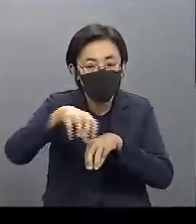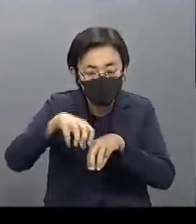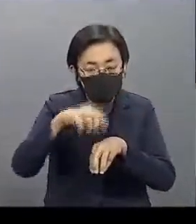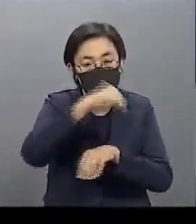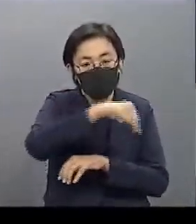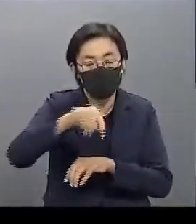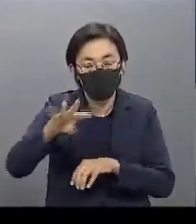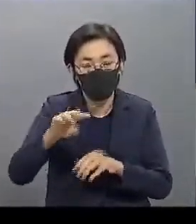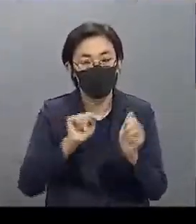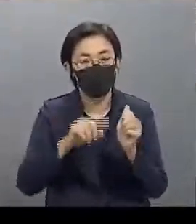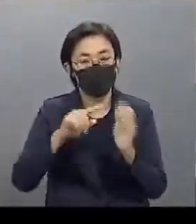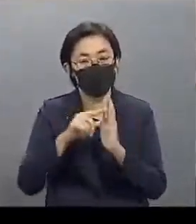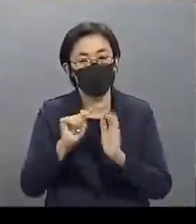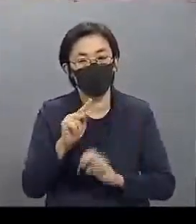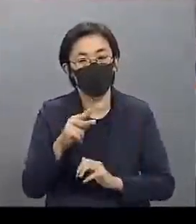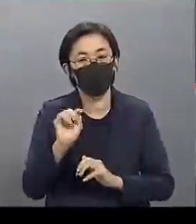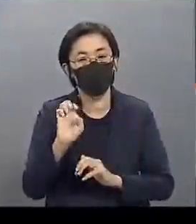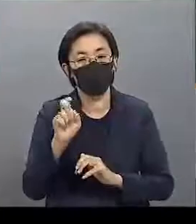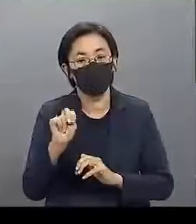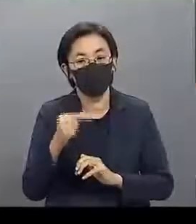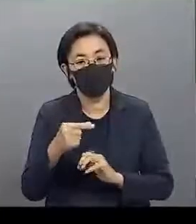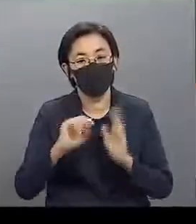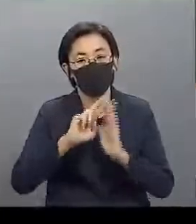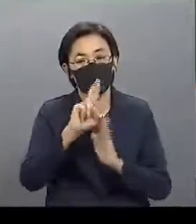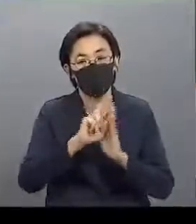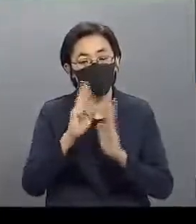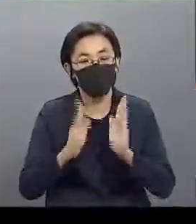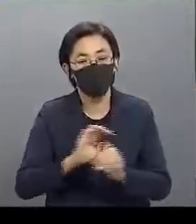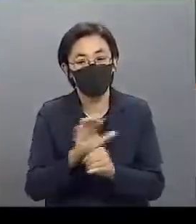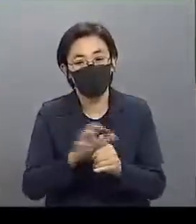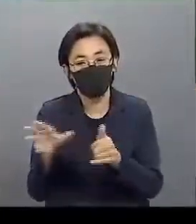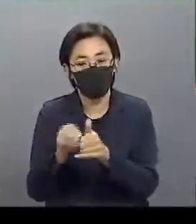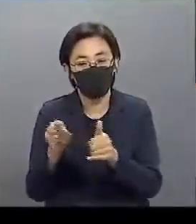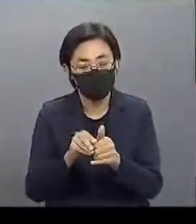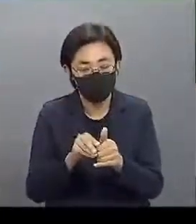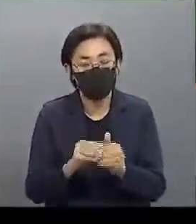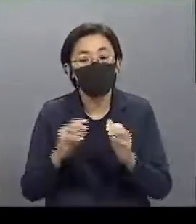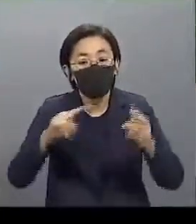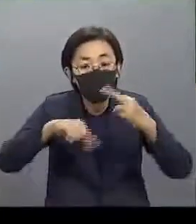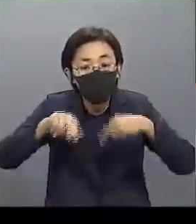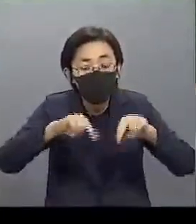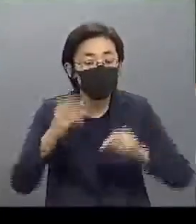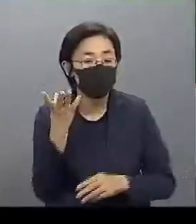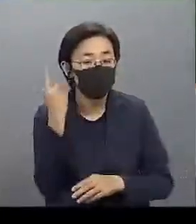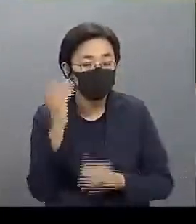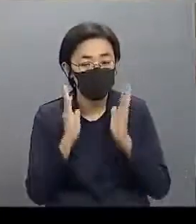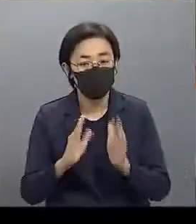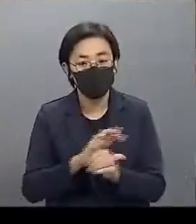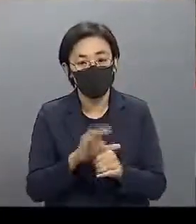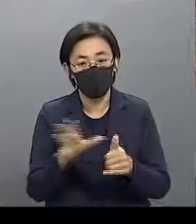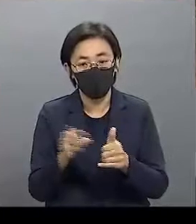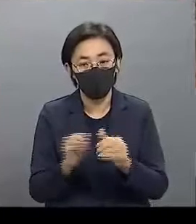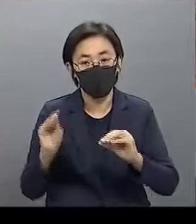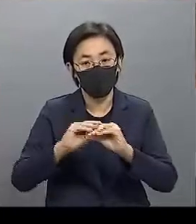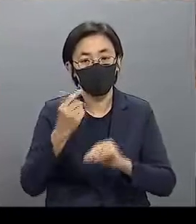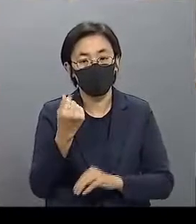ทิงจังหวัดเชียงรายที่พบผู้ติดเชื้อโควิด-19ซึ่งผลตรวจกลุ่มเสี่ยงเมื่อวานนี้มีผู้ติดเชื้อเพิ่ม11คนนะคะย